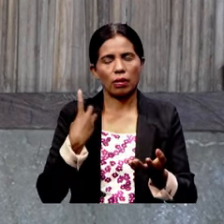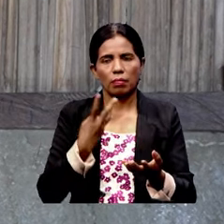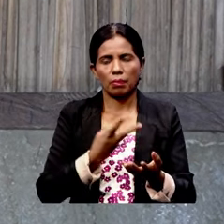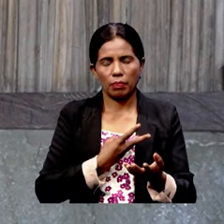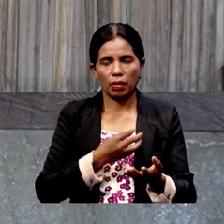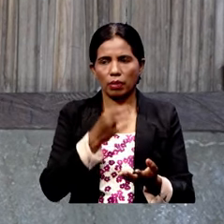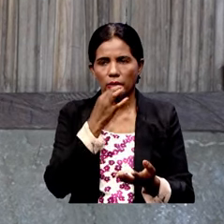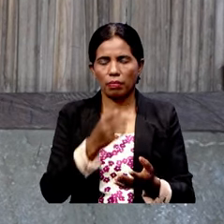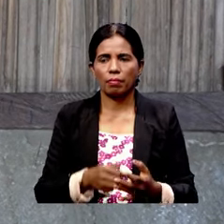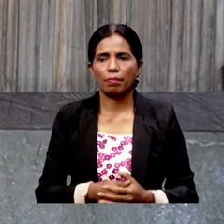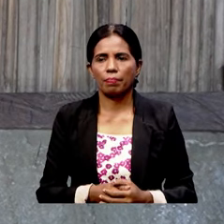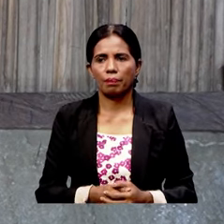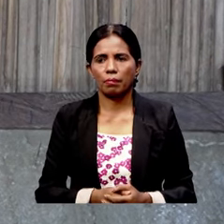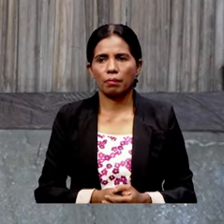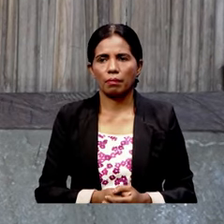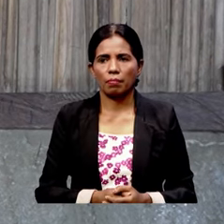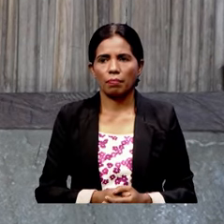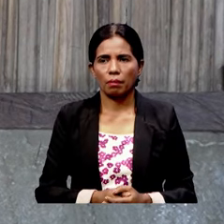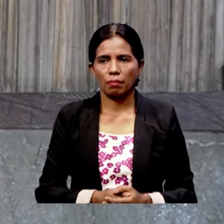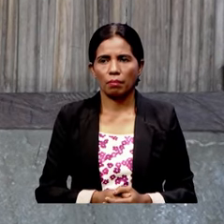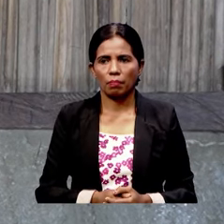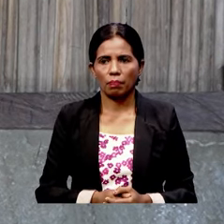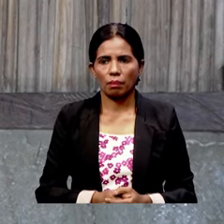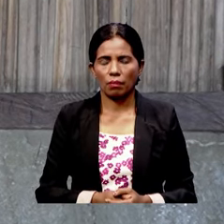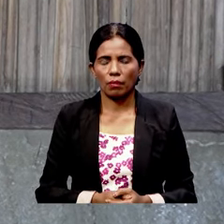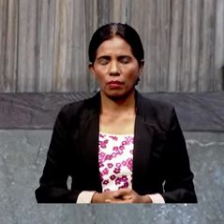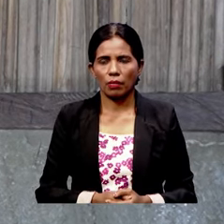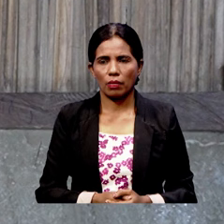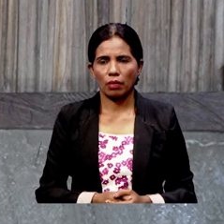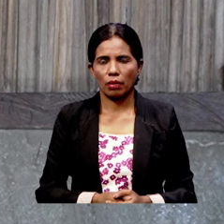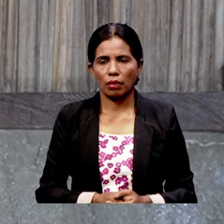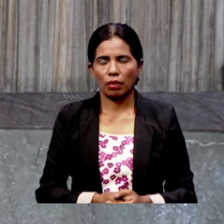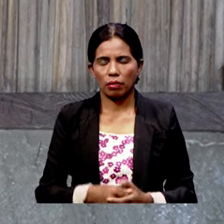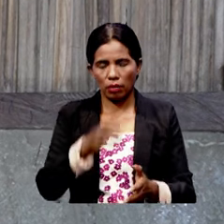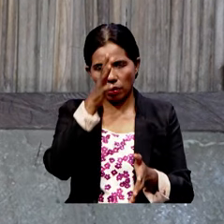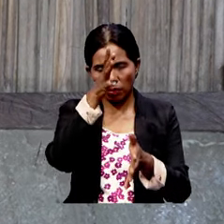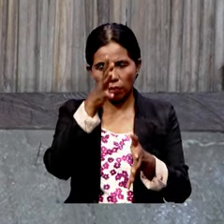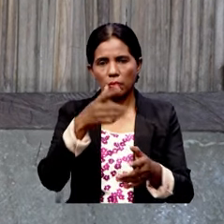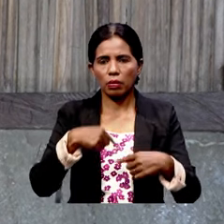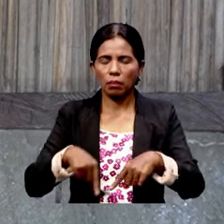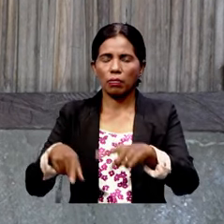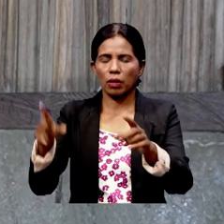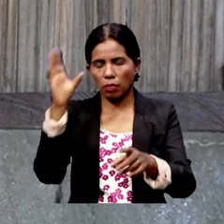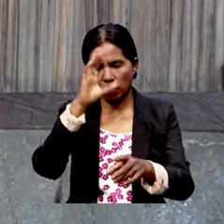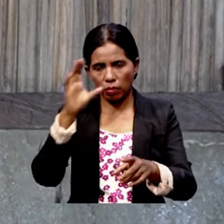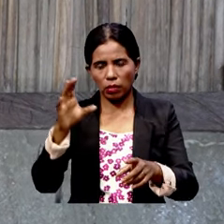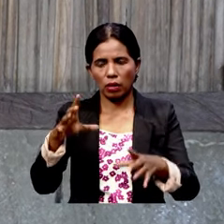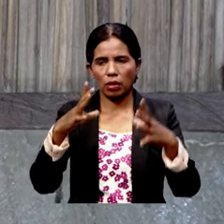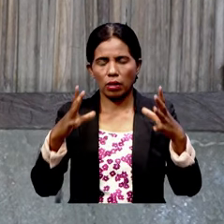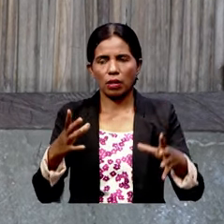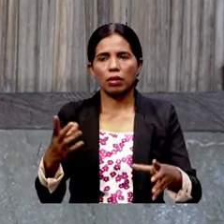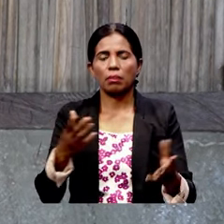holaro son deit. Katua sema saiba babu kovet. Kalen, Karol, maklur me ami